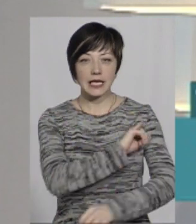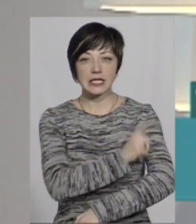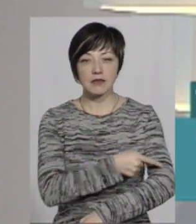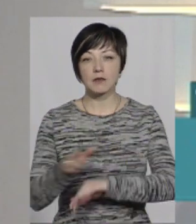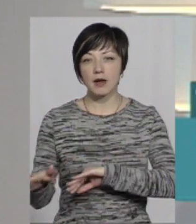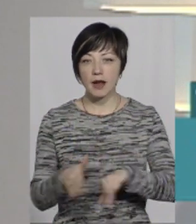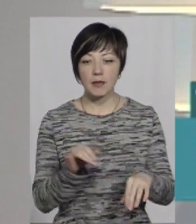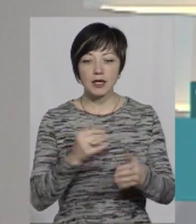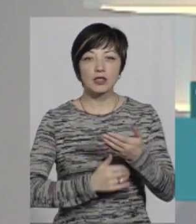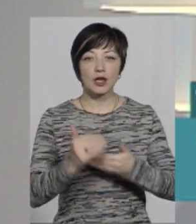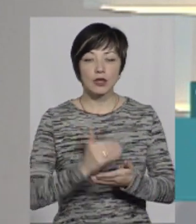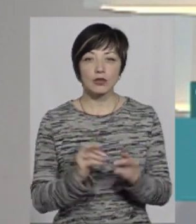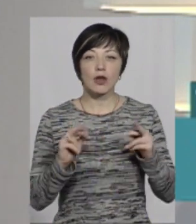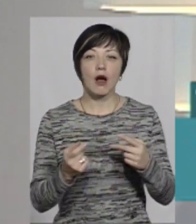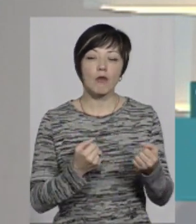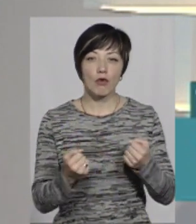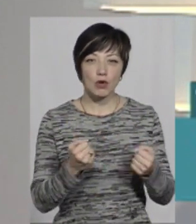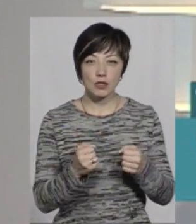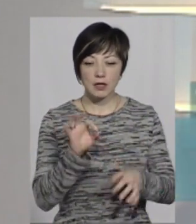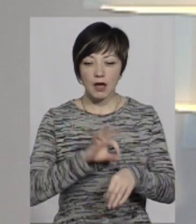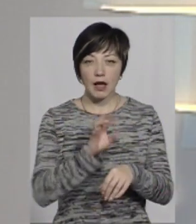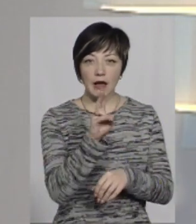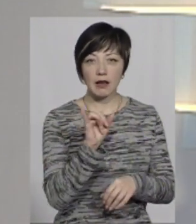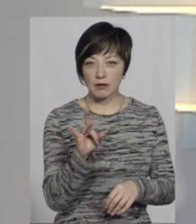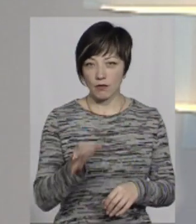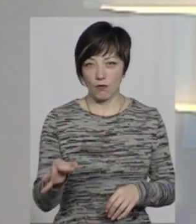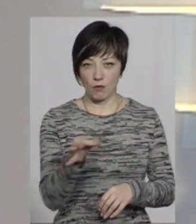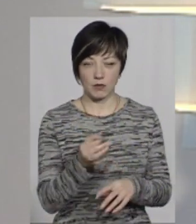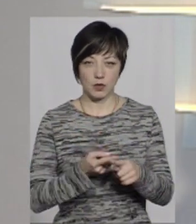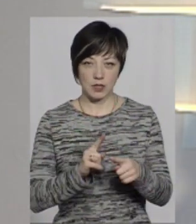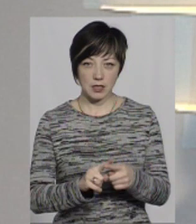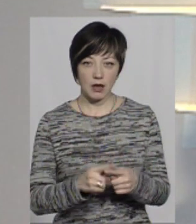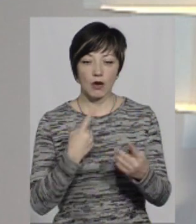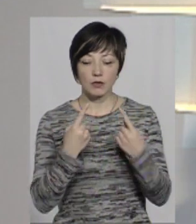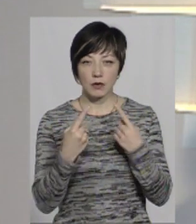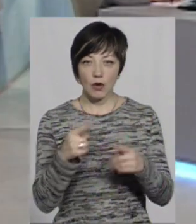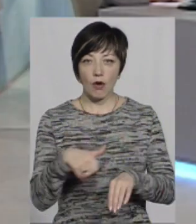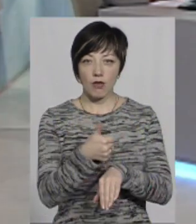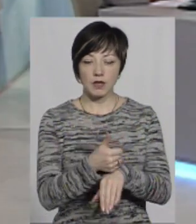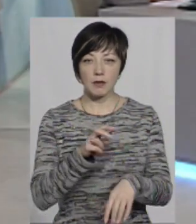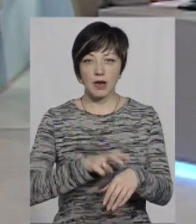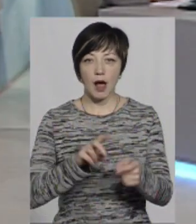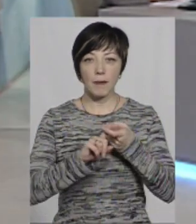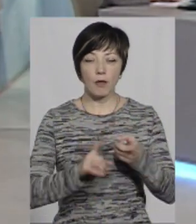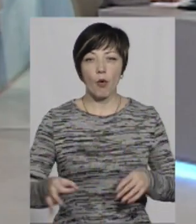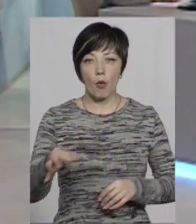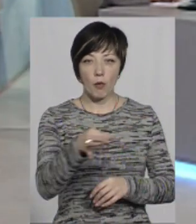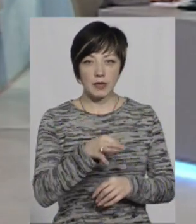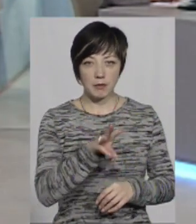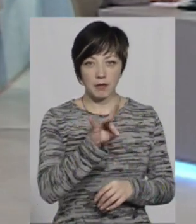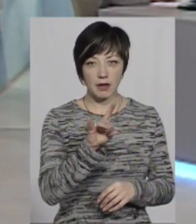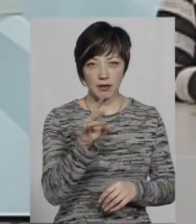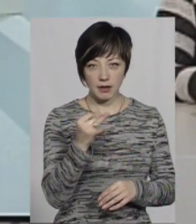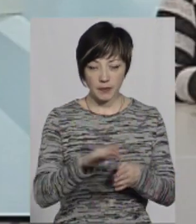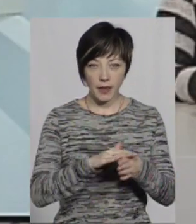інтенсивність перебігу і, зрештою, як борються із кором в області? Про це ведемо мову з головним епідеміологом області Олександром